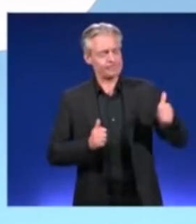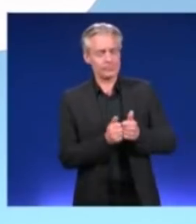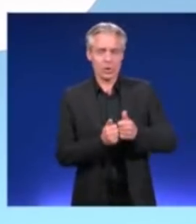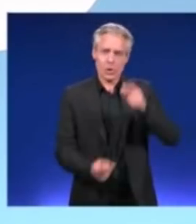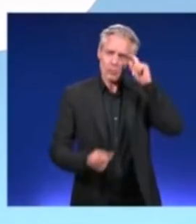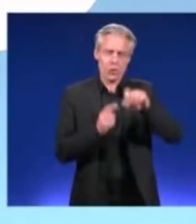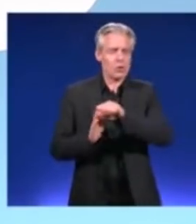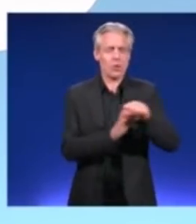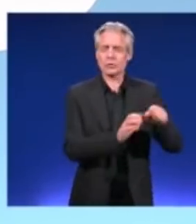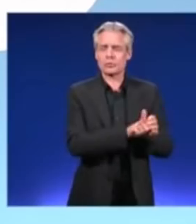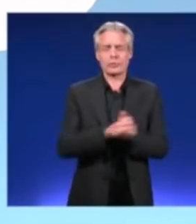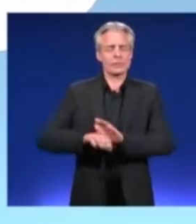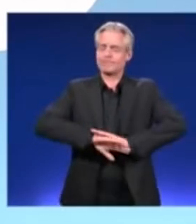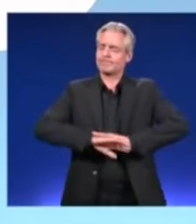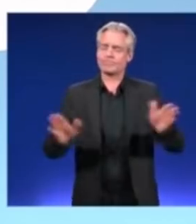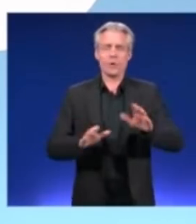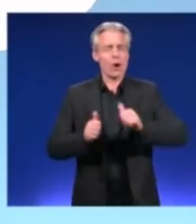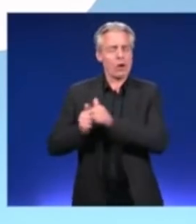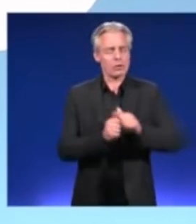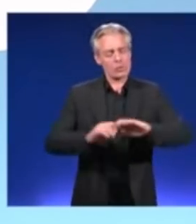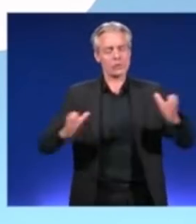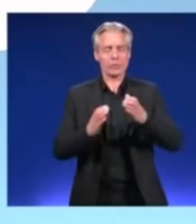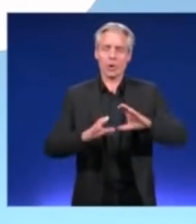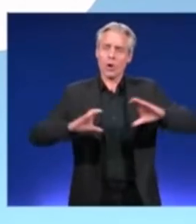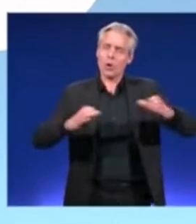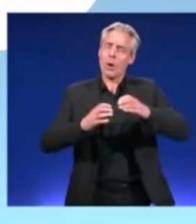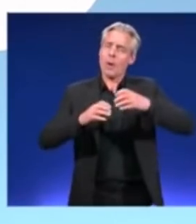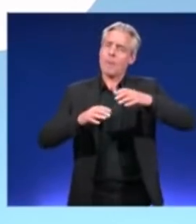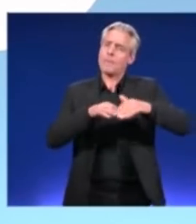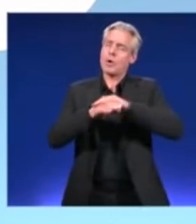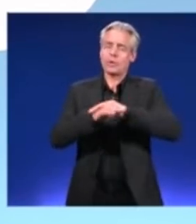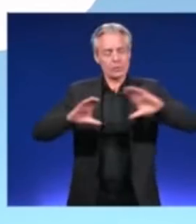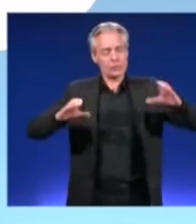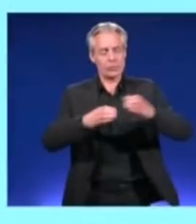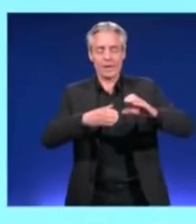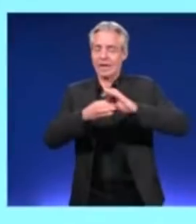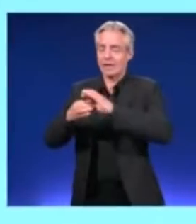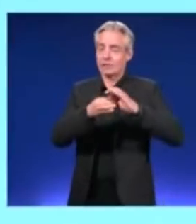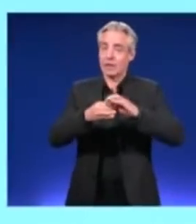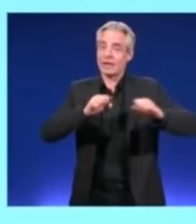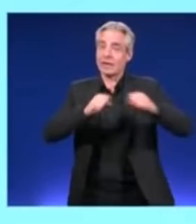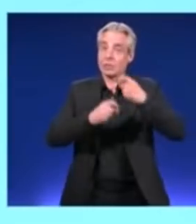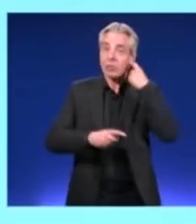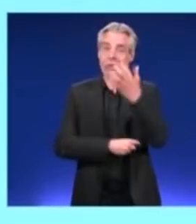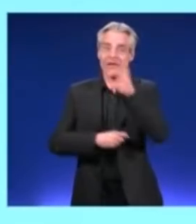leurs différences pour se rassembler en un grand mouvement politique d'unité et d'action pour notre pays.